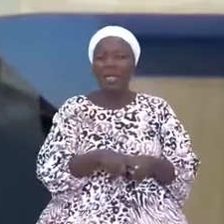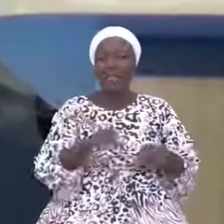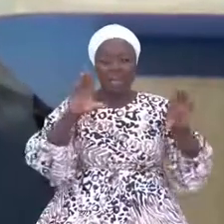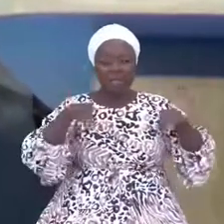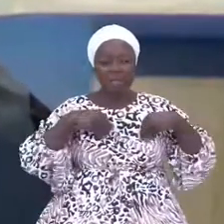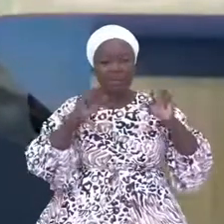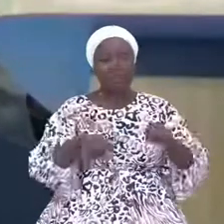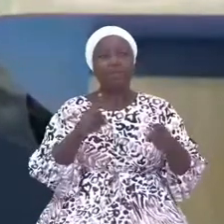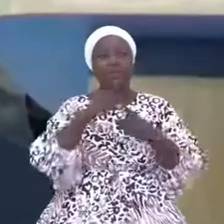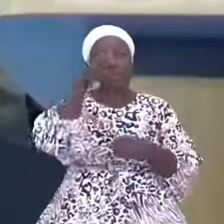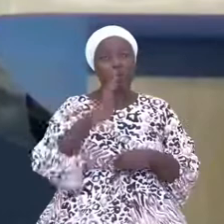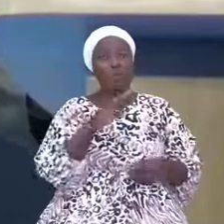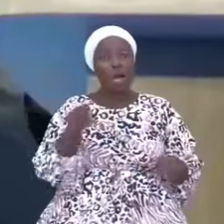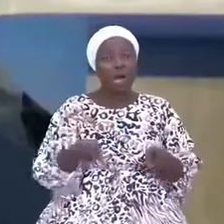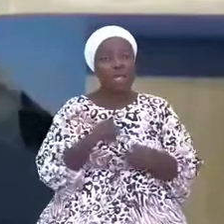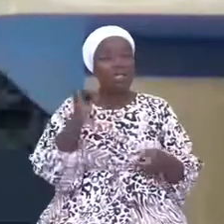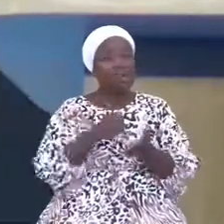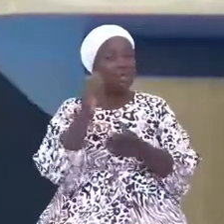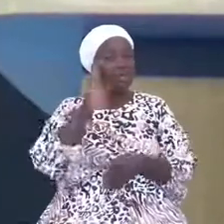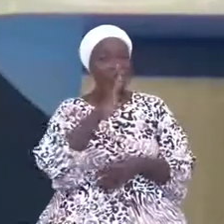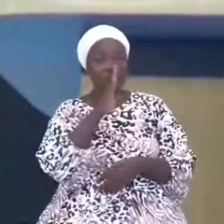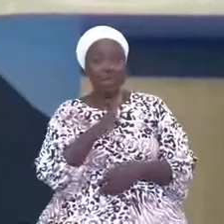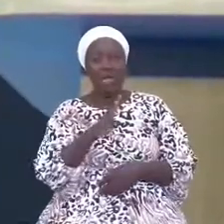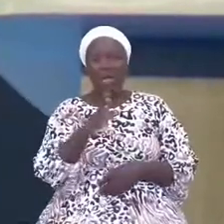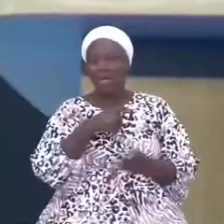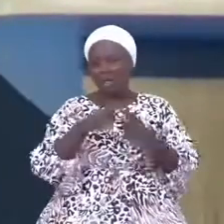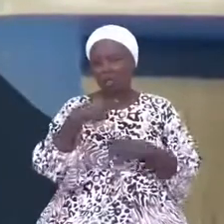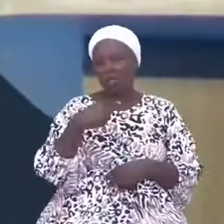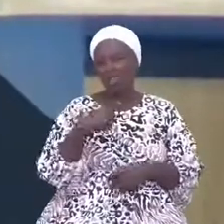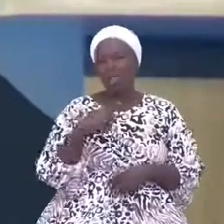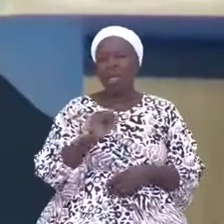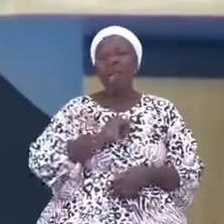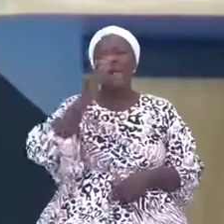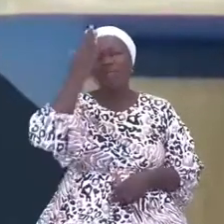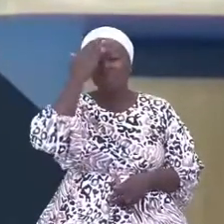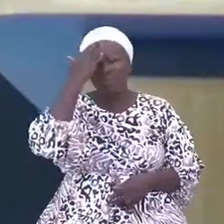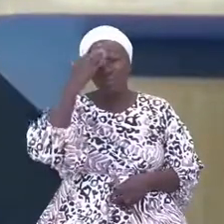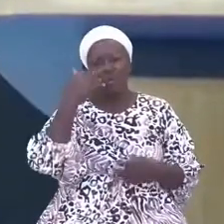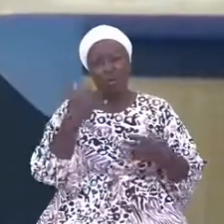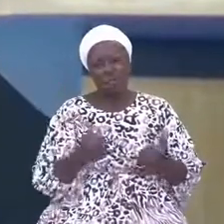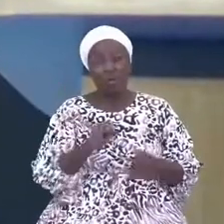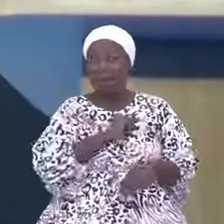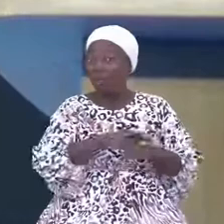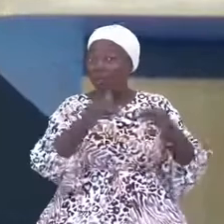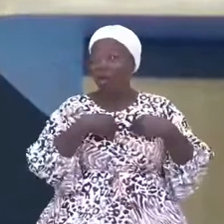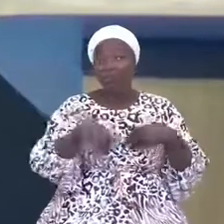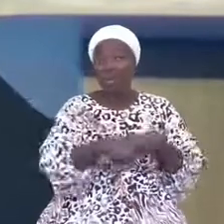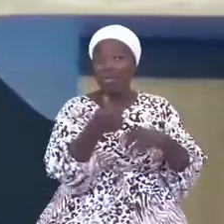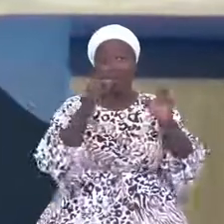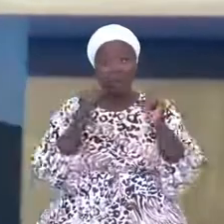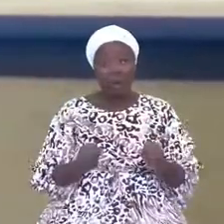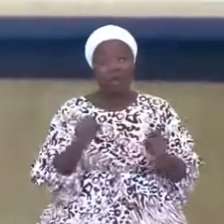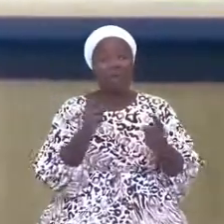telle qu'elle doit l'être, aussi acceptable à Dieu telle qu'elle doit l'être. Et tu te dis, oh, je